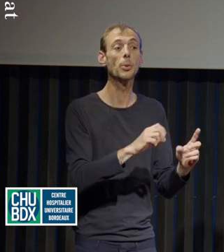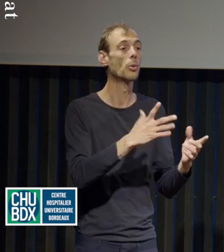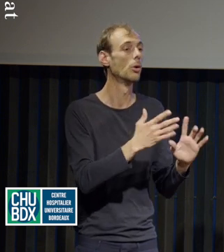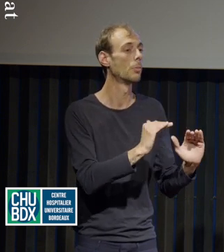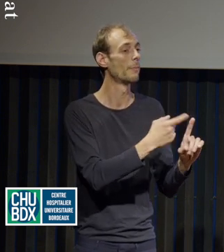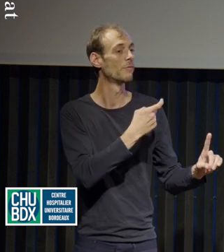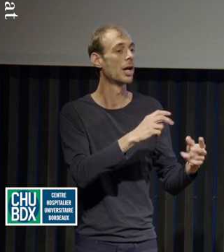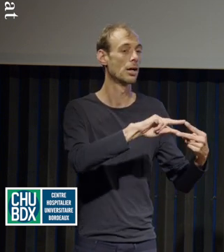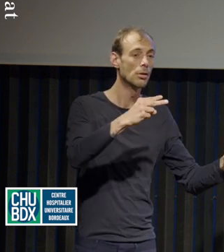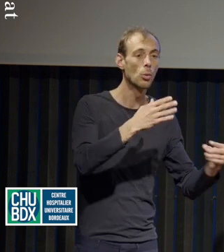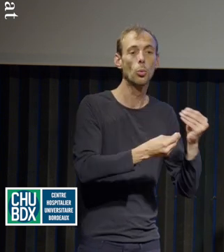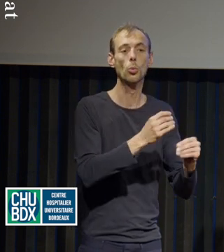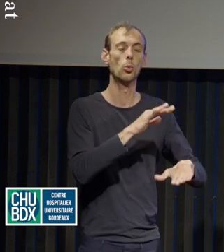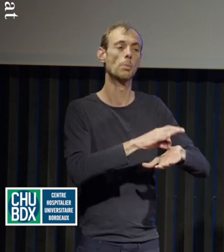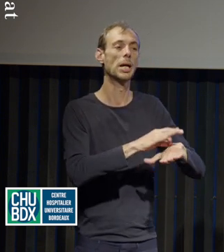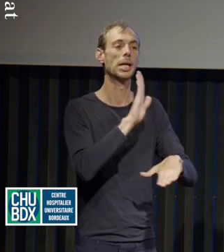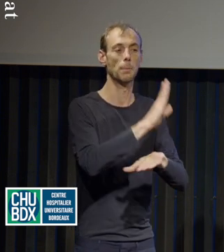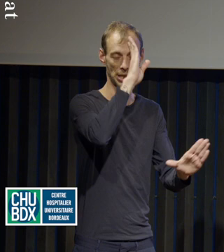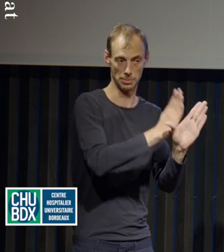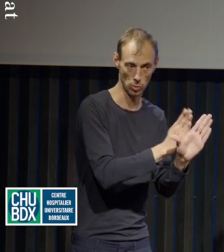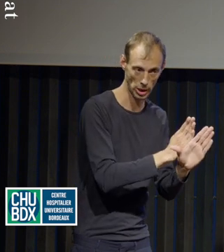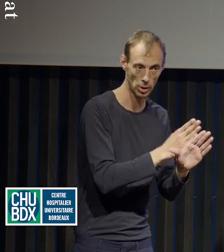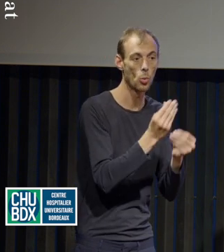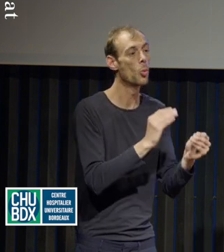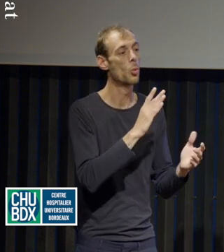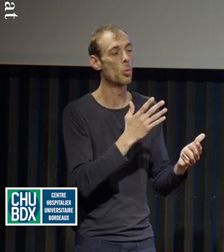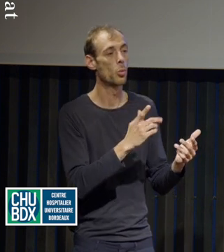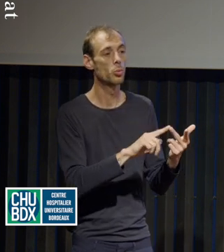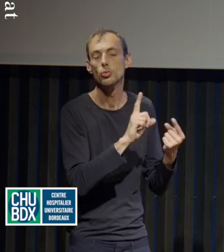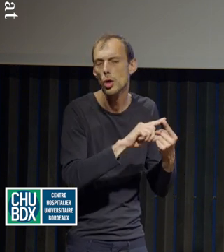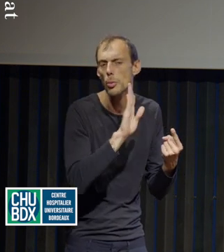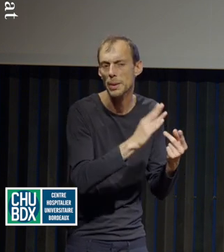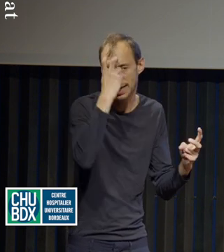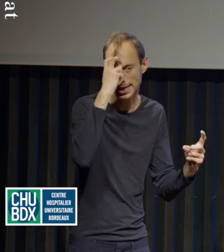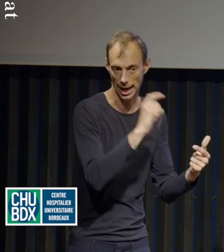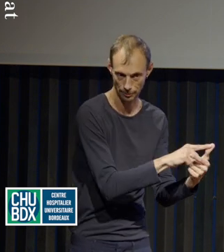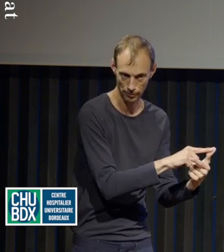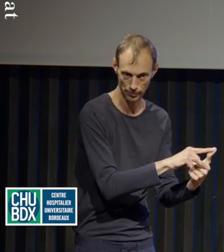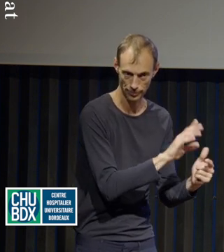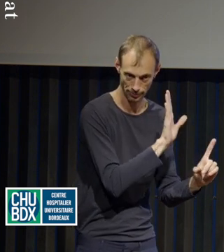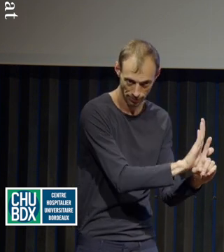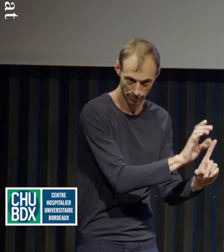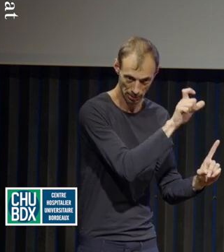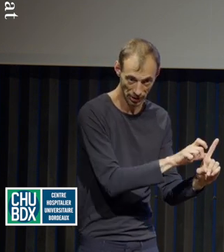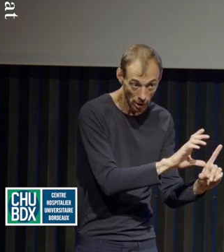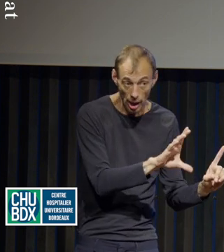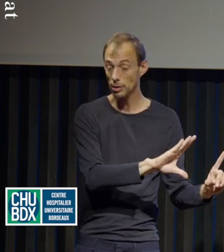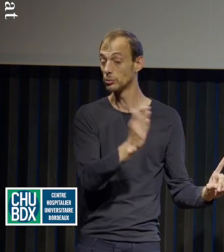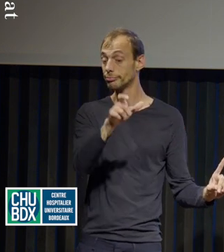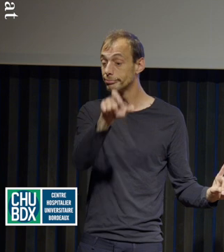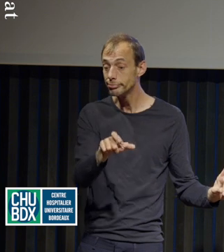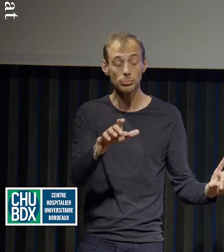facteurs psychopathologiques, des aspects liés au tempérament, et l'interaction avec des facteurs